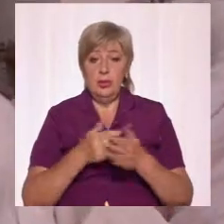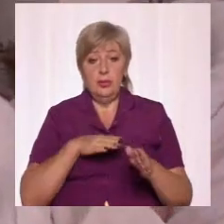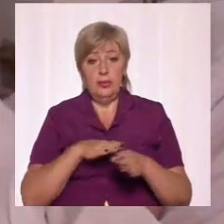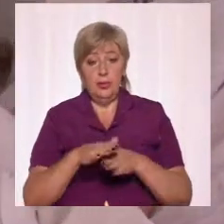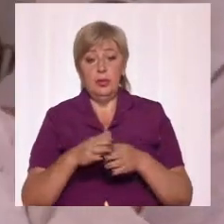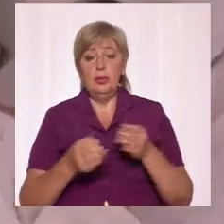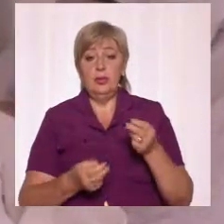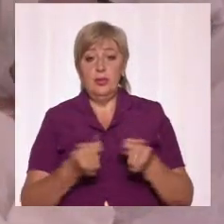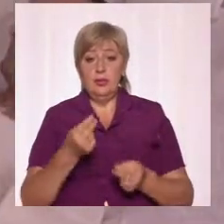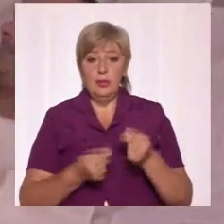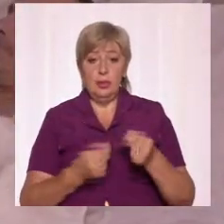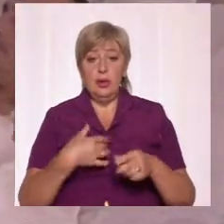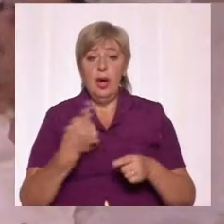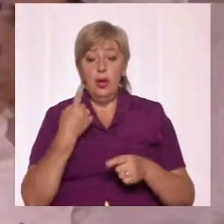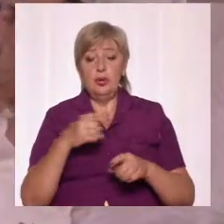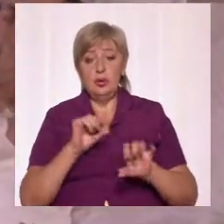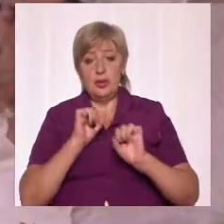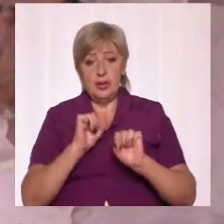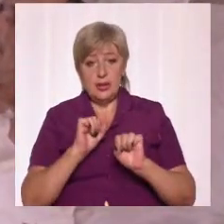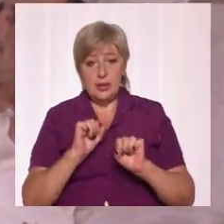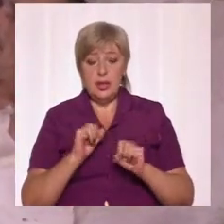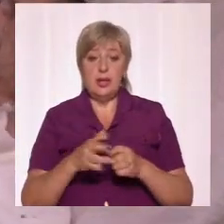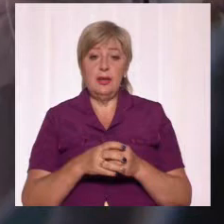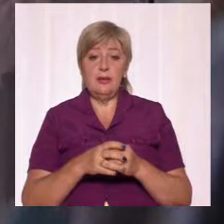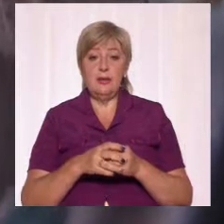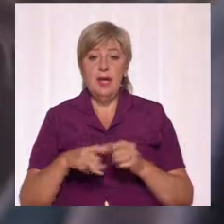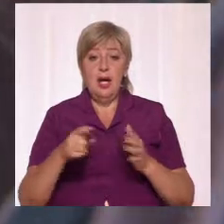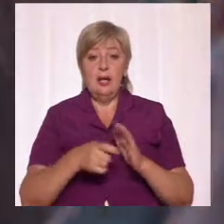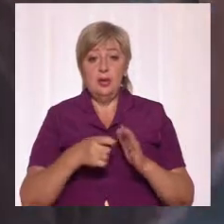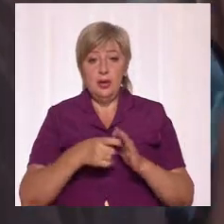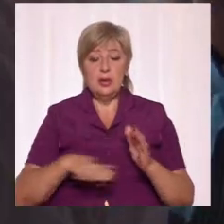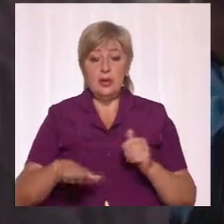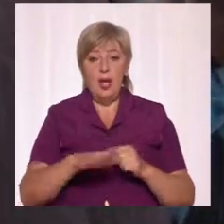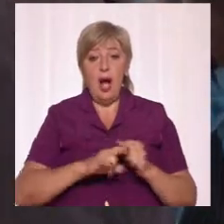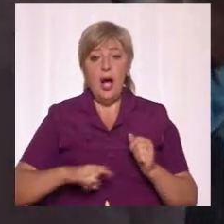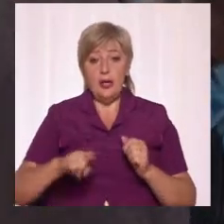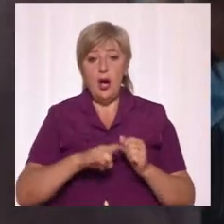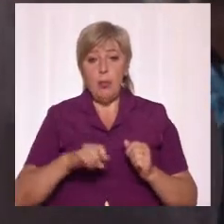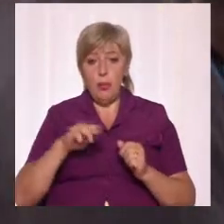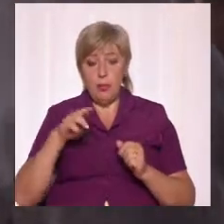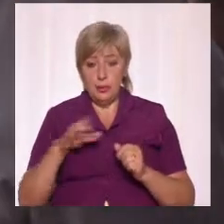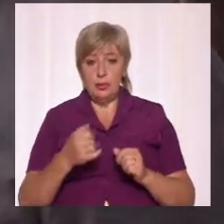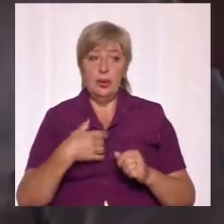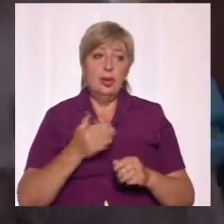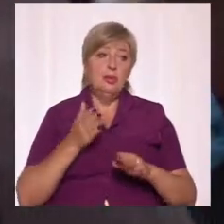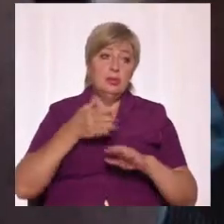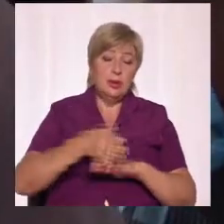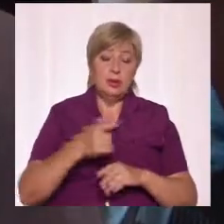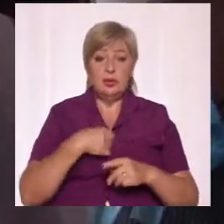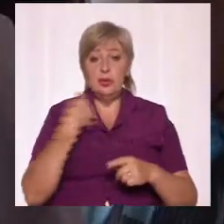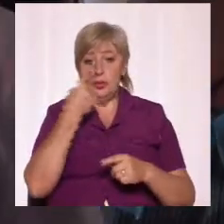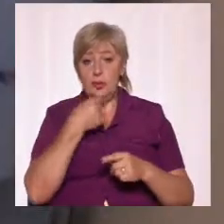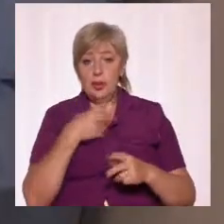із захисників Донецького аеропорту. Приїхали актори, щоб особисто побачитись із захисниками України та лікарями, які